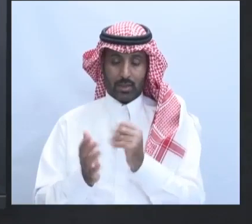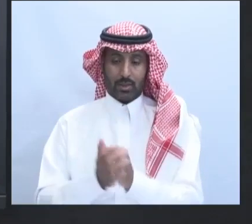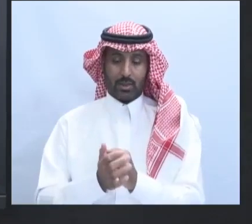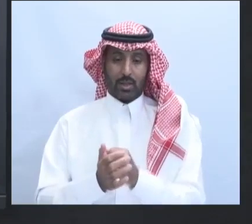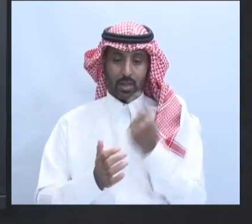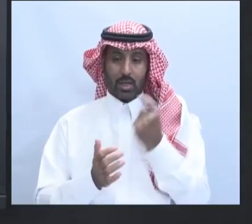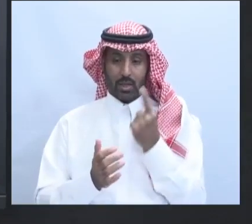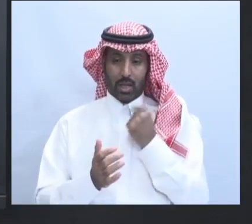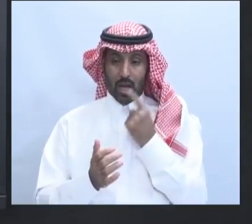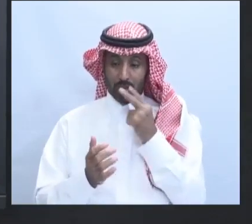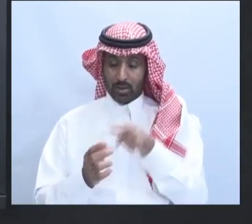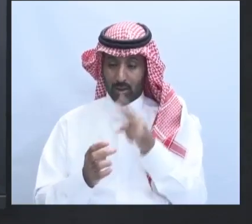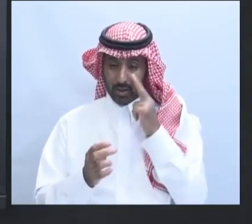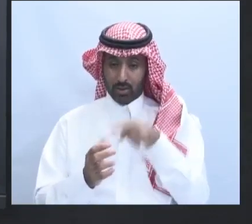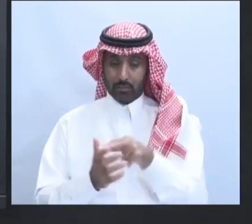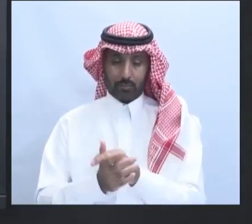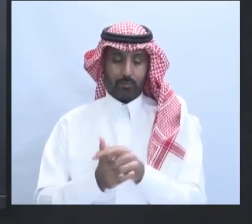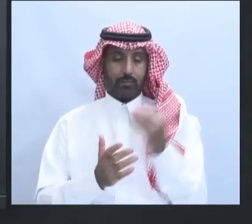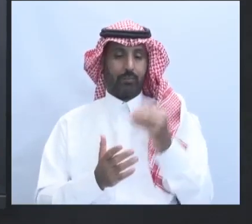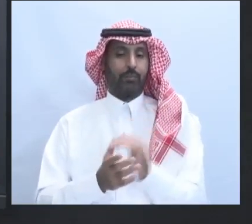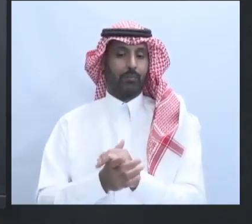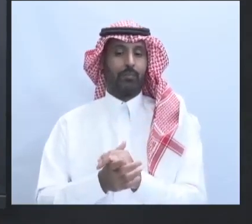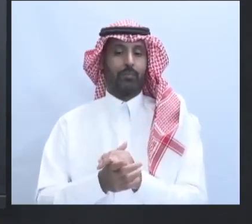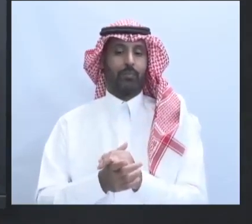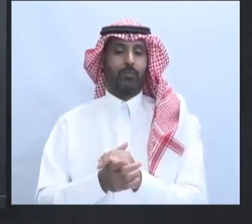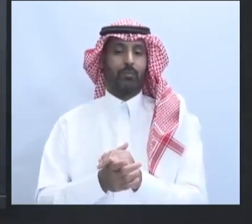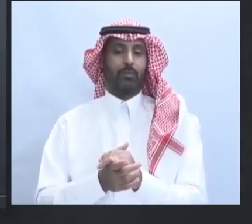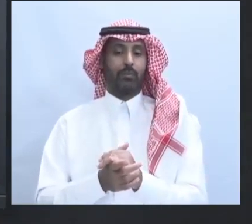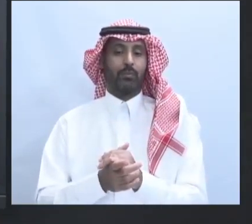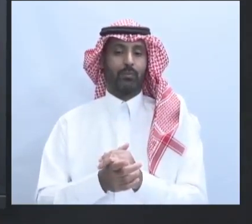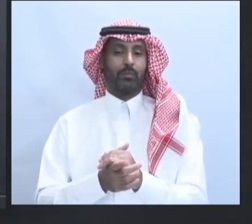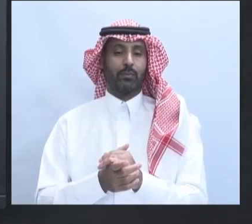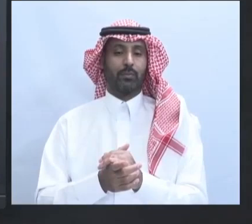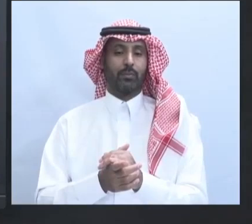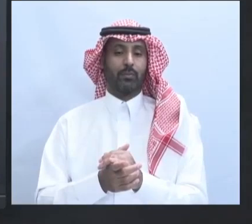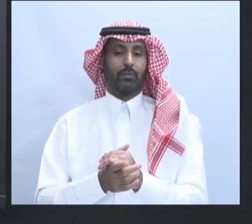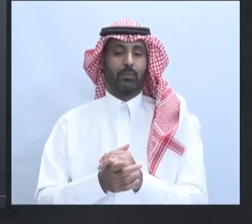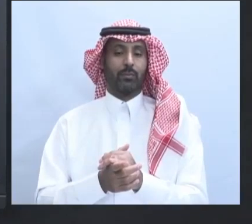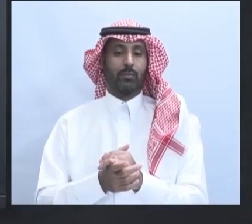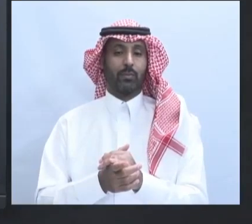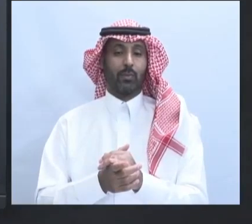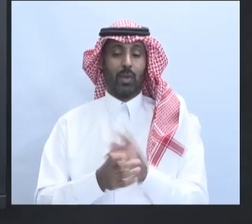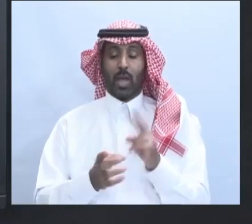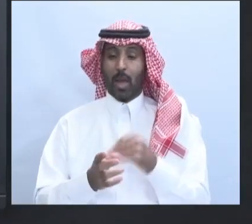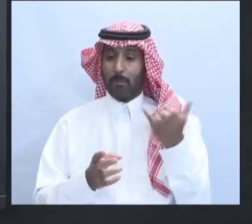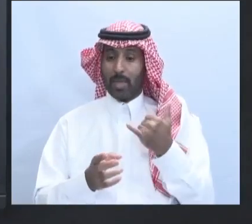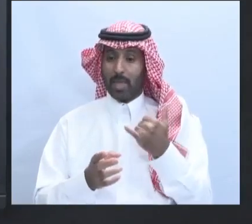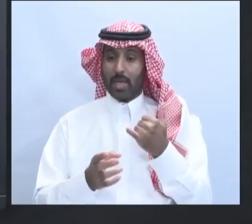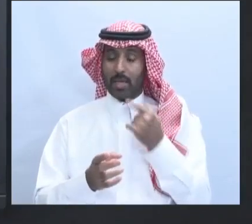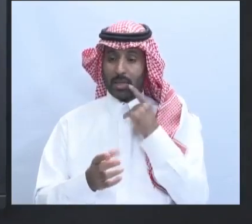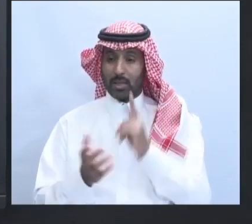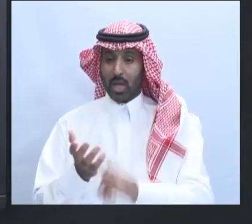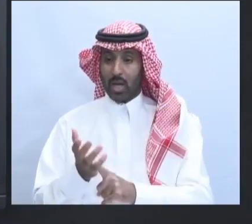فعلا تركيز وانتباه فكونوا معي ايها الطلاب الطالبات مع وقوف على اهميه